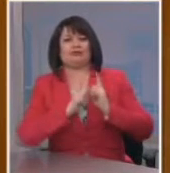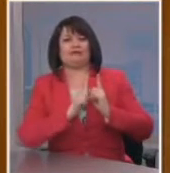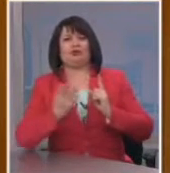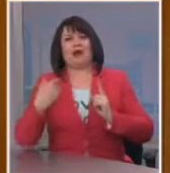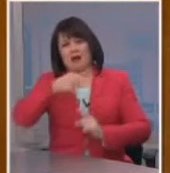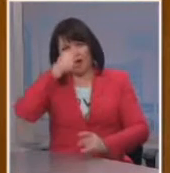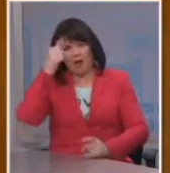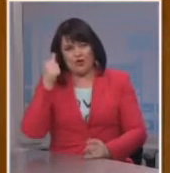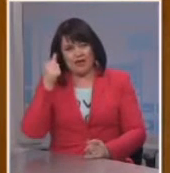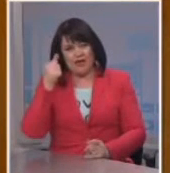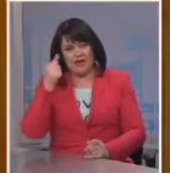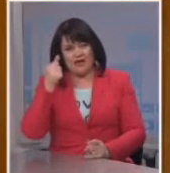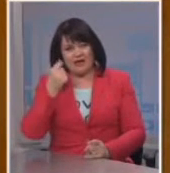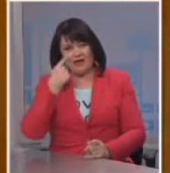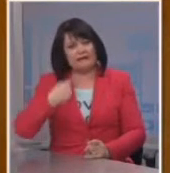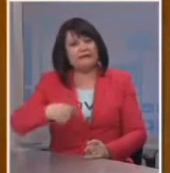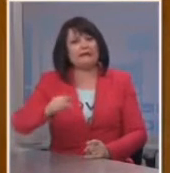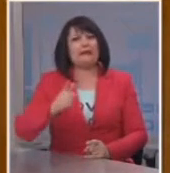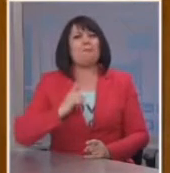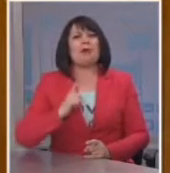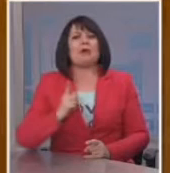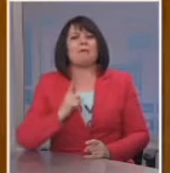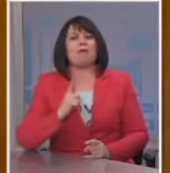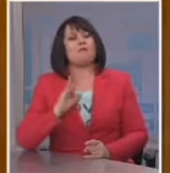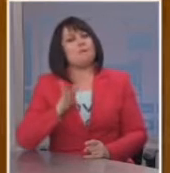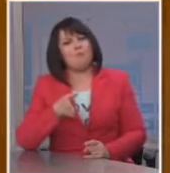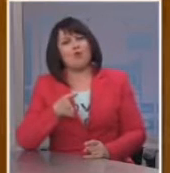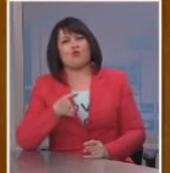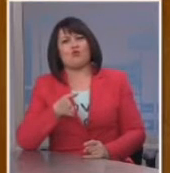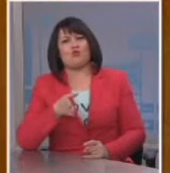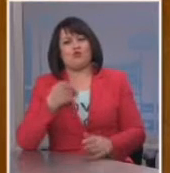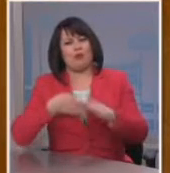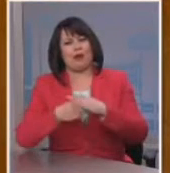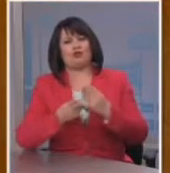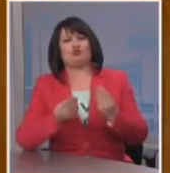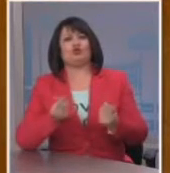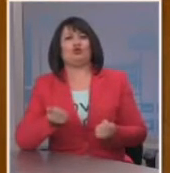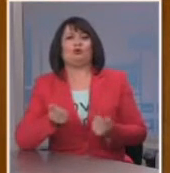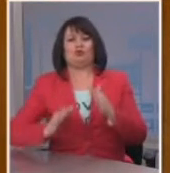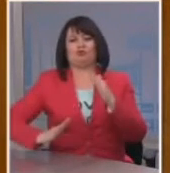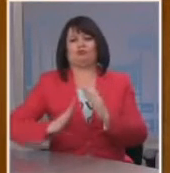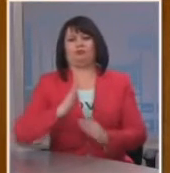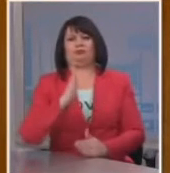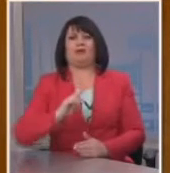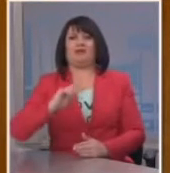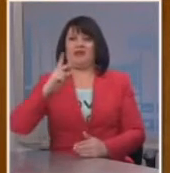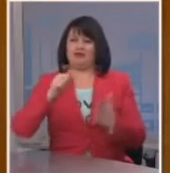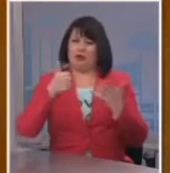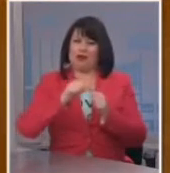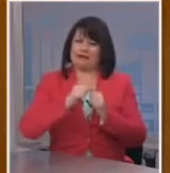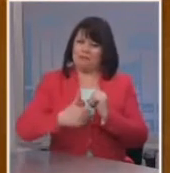καλοκαιριού και τις προβλέψεις που μας δίνουν τη δυνατότητα να περάσουμε σε μια ανάκαμψη ήδη από το δεύτερο εξάμεινο αυτού του